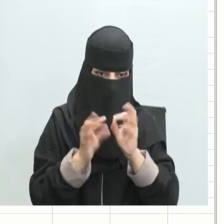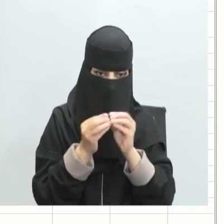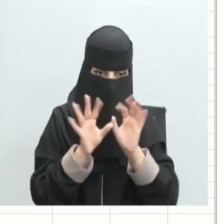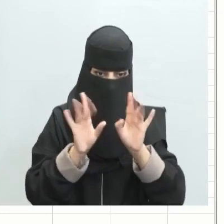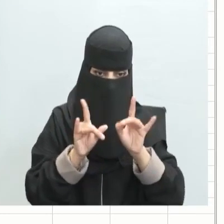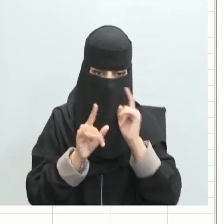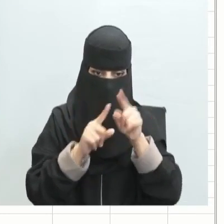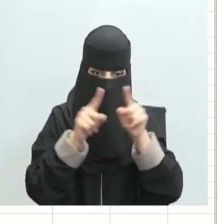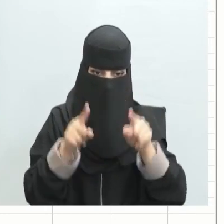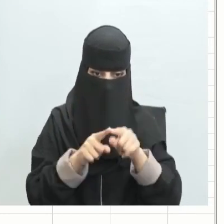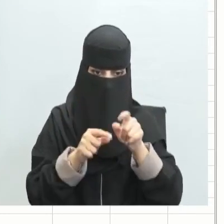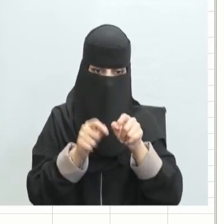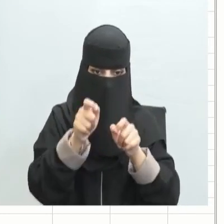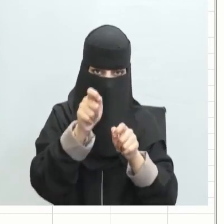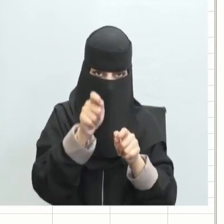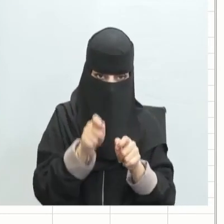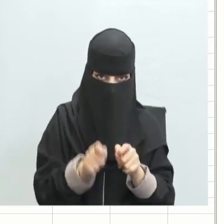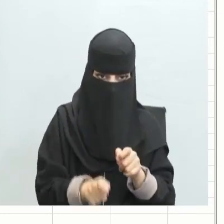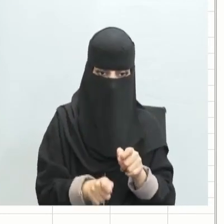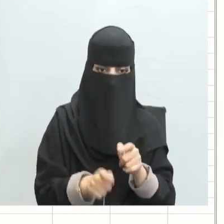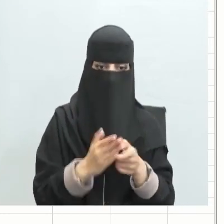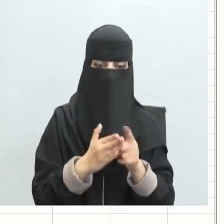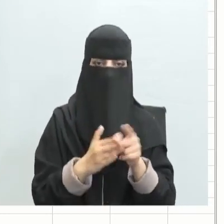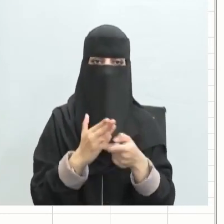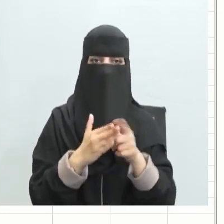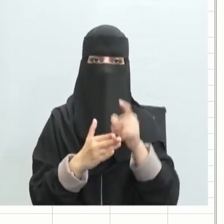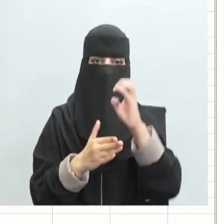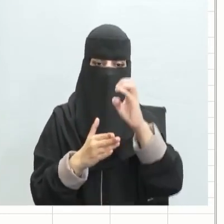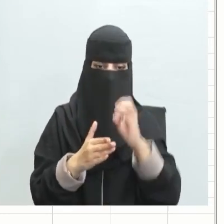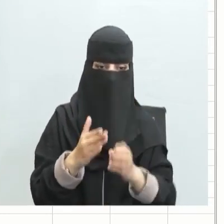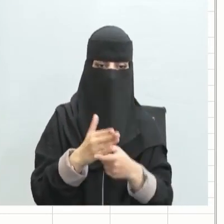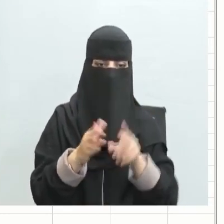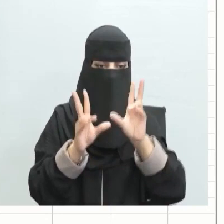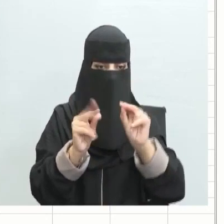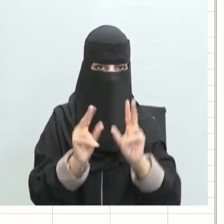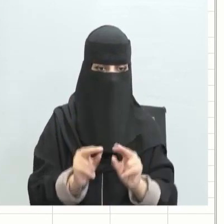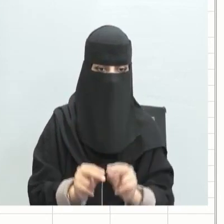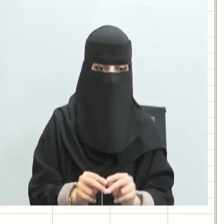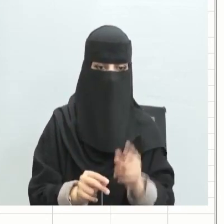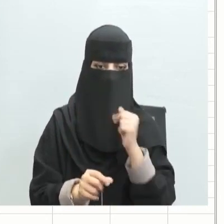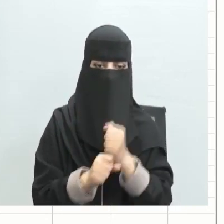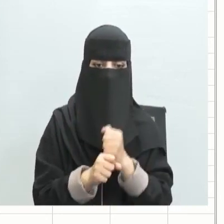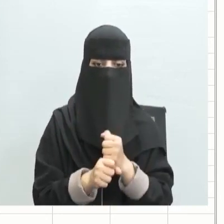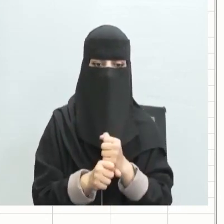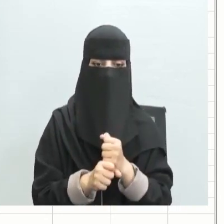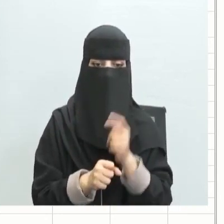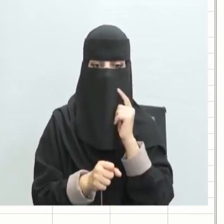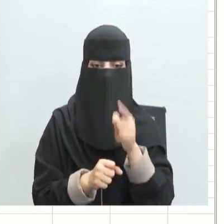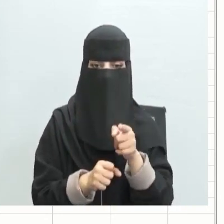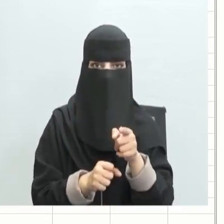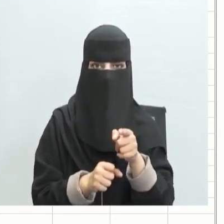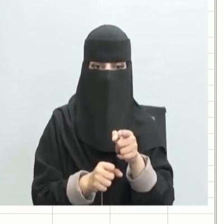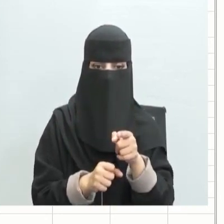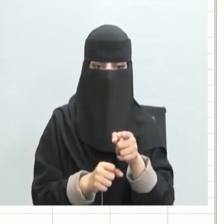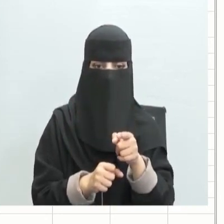مربع صغير تسحبه بهذا الشكل وبالتالي هو ينسخ لك الداله على نفس المربعات اللي عندك فهنا على الا